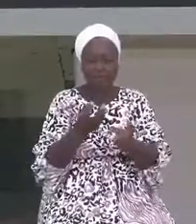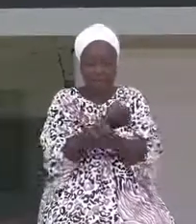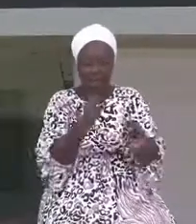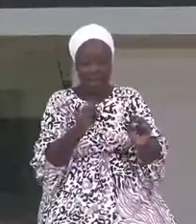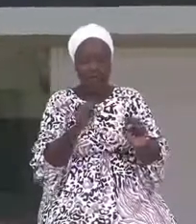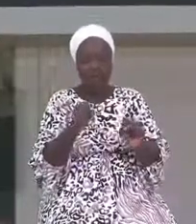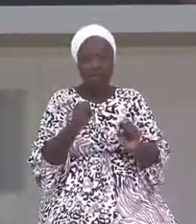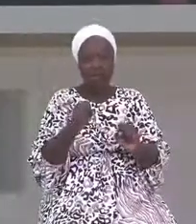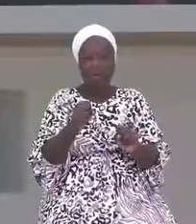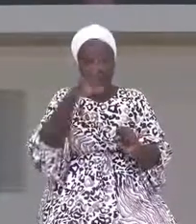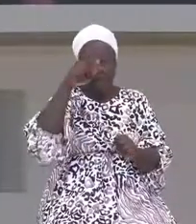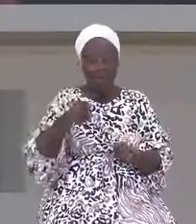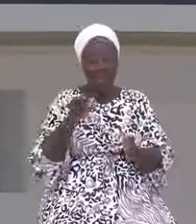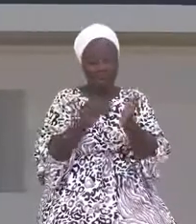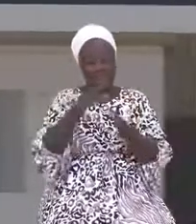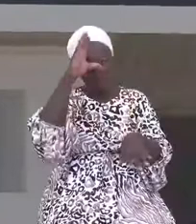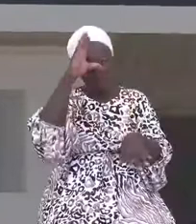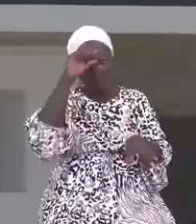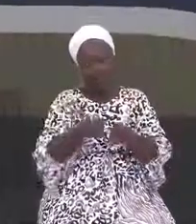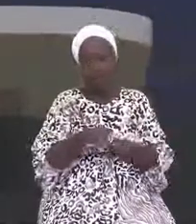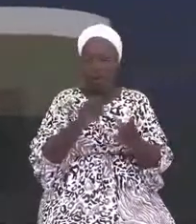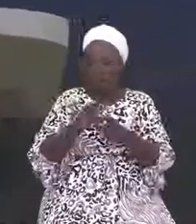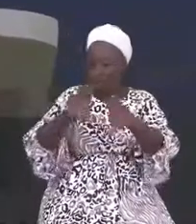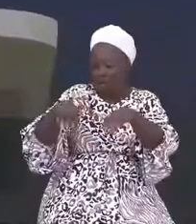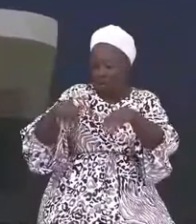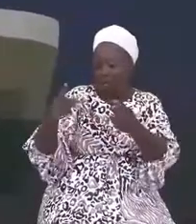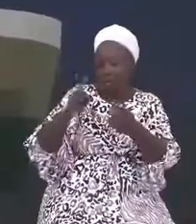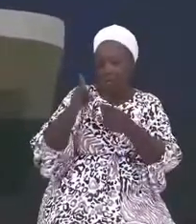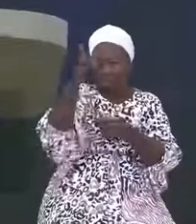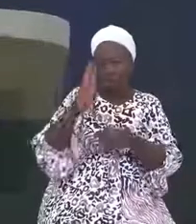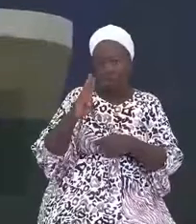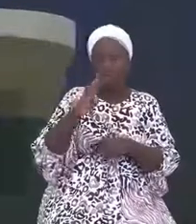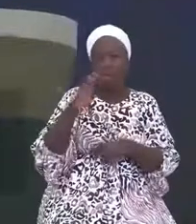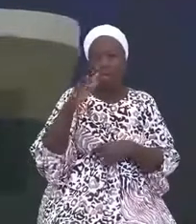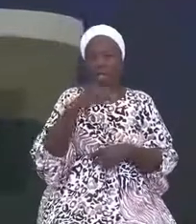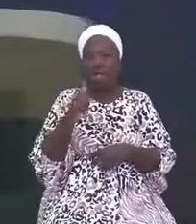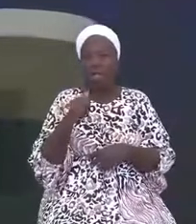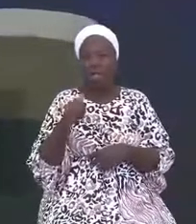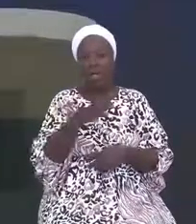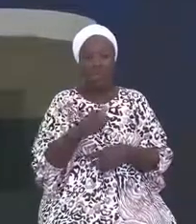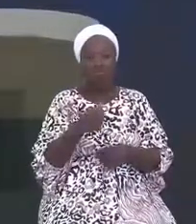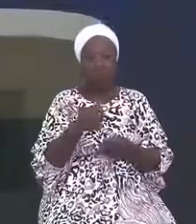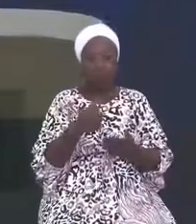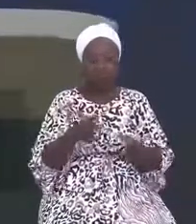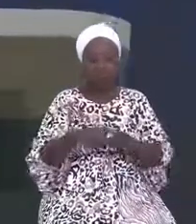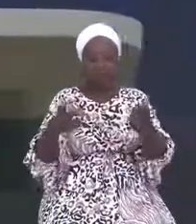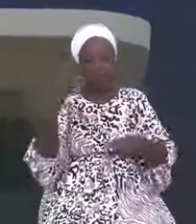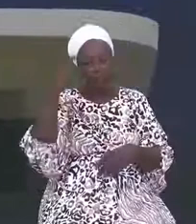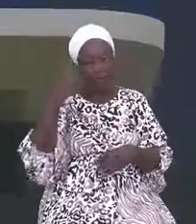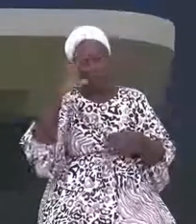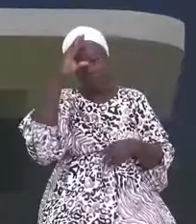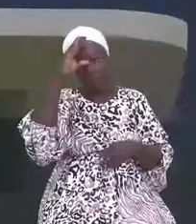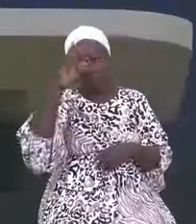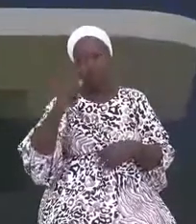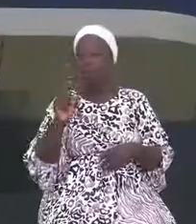l'autre, ni donner à Dieu le prix du rachat. Le seul qui peut